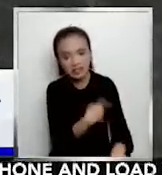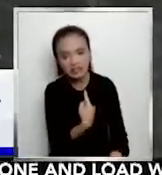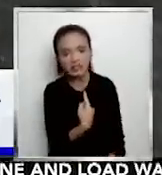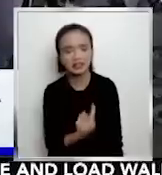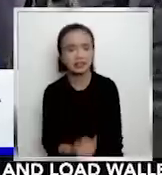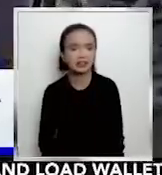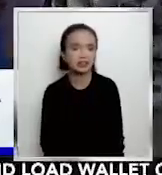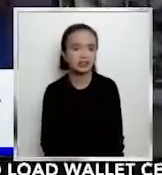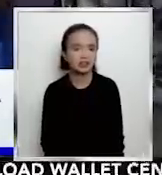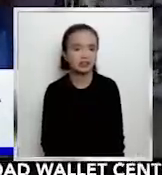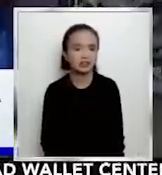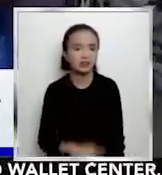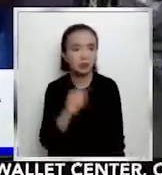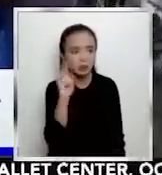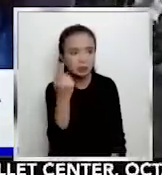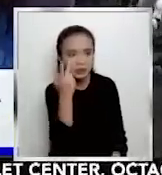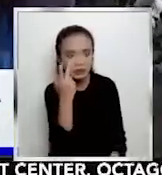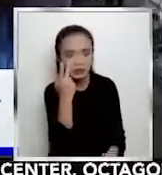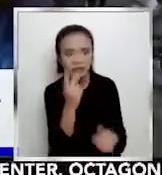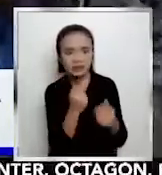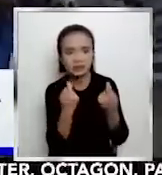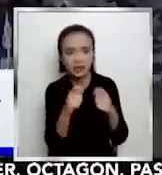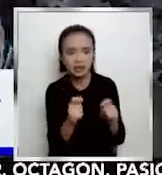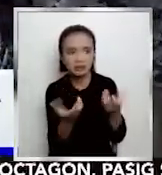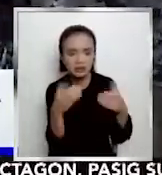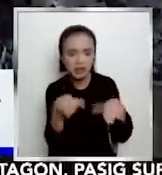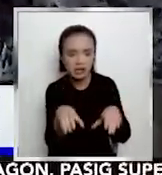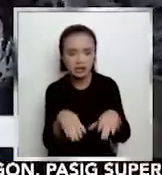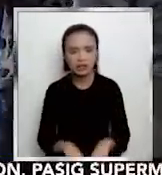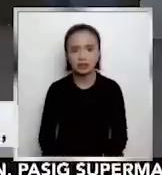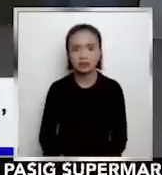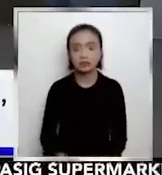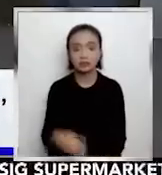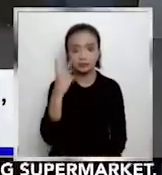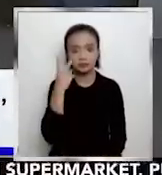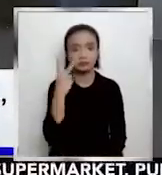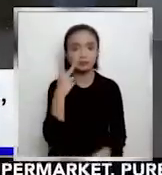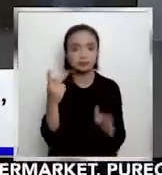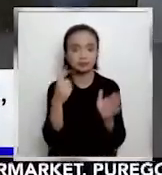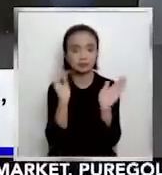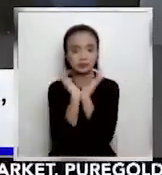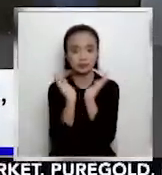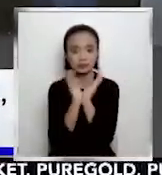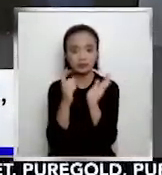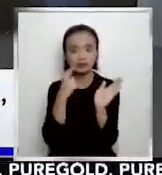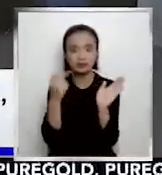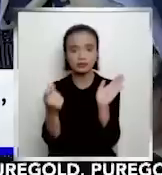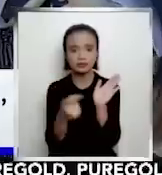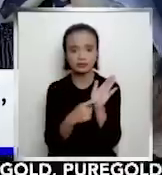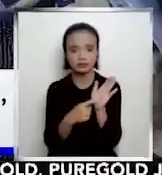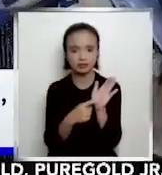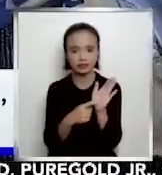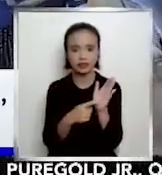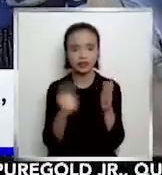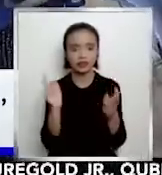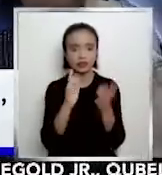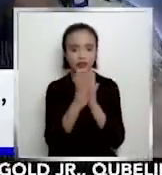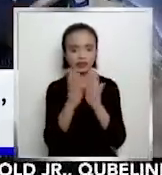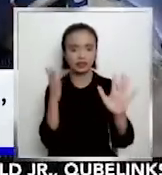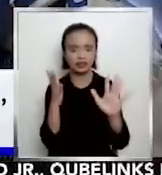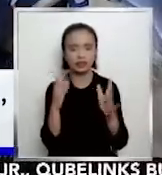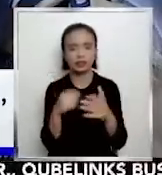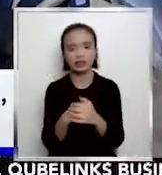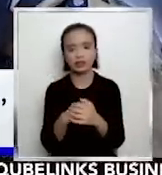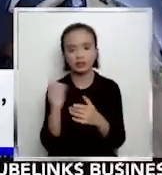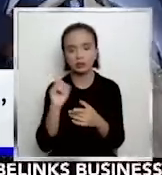babakasakali lang. Bandang katapusan ng Enero nang mapansin ng DSWD ang paghaba ng pila sa kanilang mga payout and processing